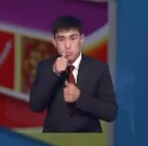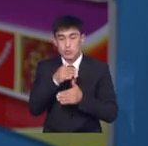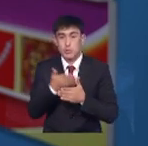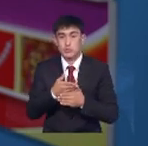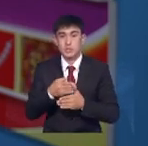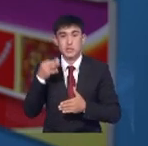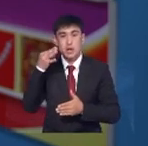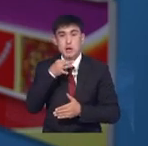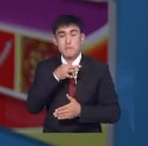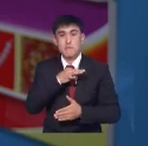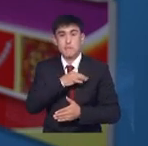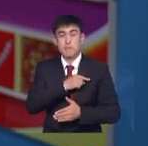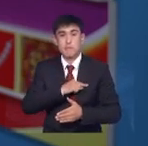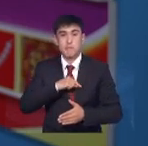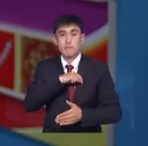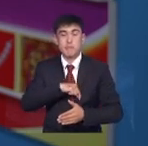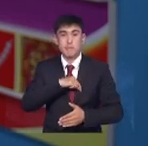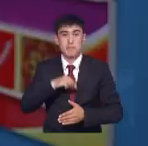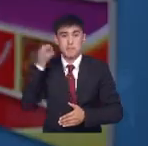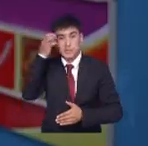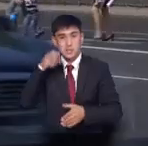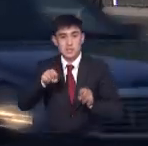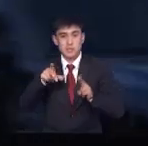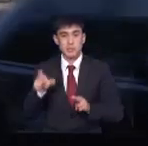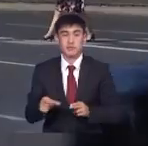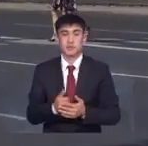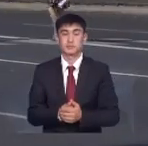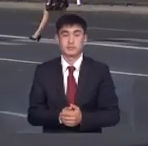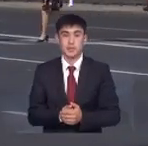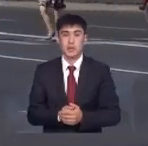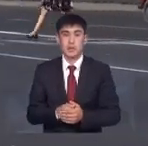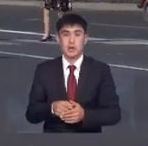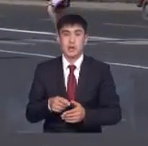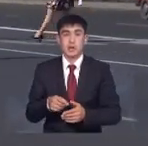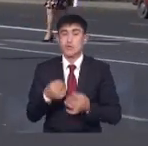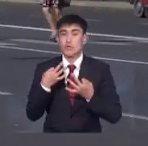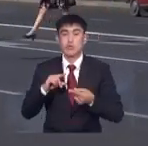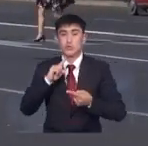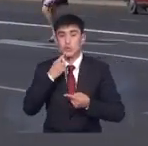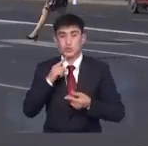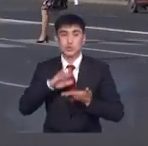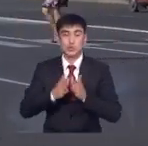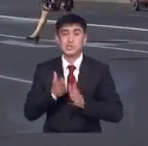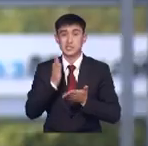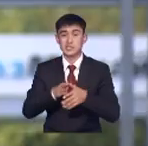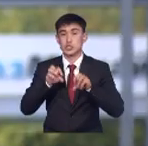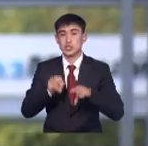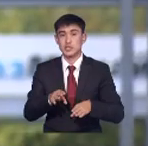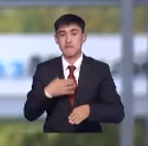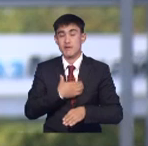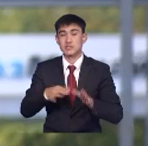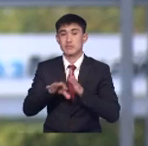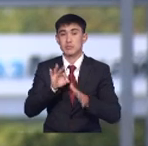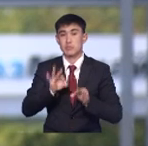тогда психотерапевты или же узкие специалисты. Специалисты напоминают, что в любой трудной ситуации есть выход, и важно выбрать